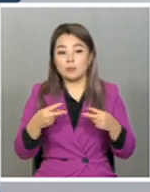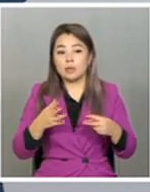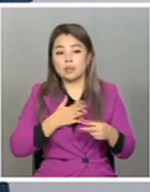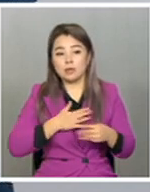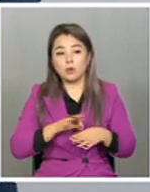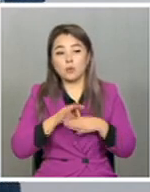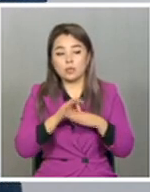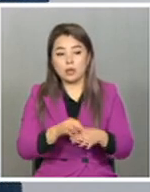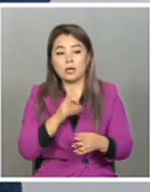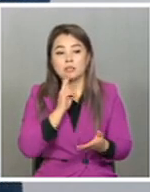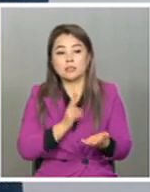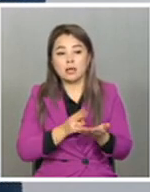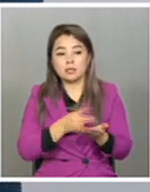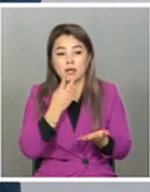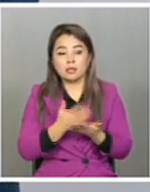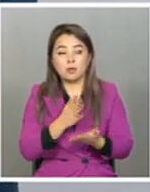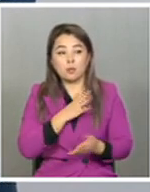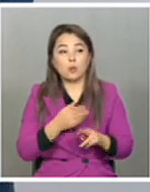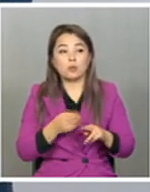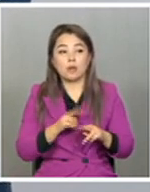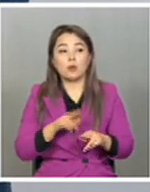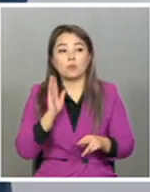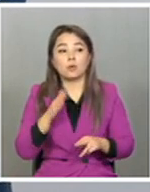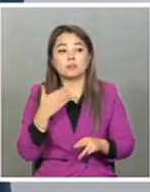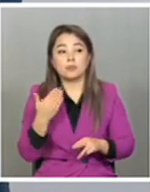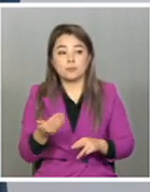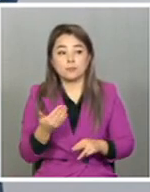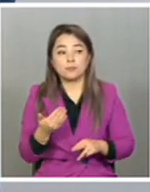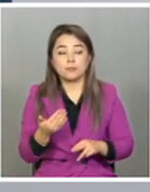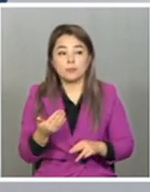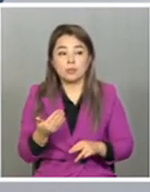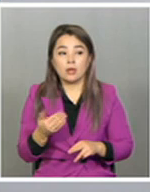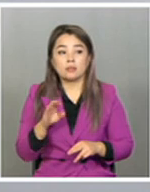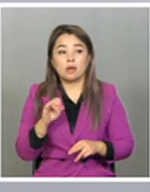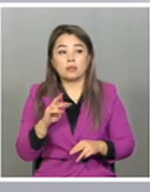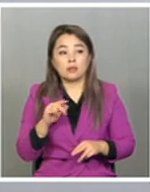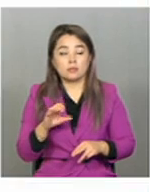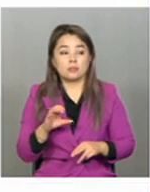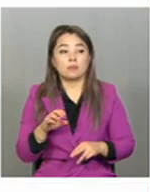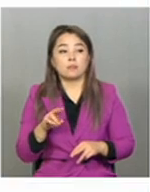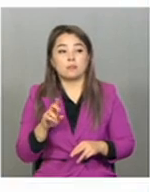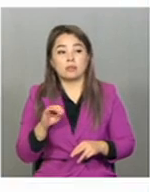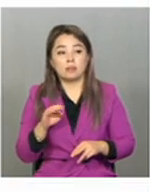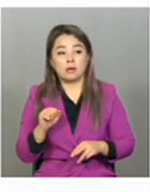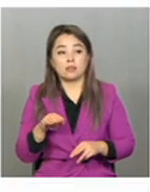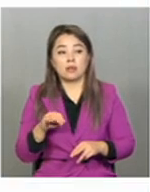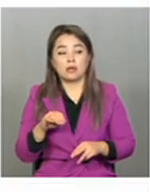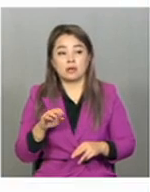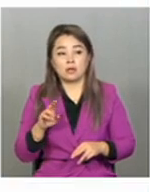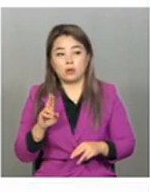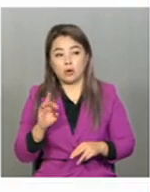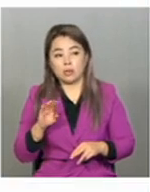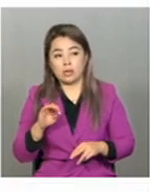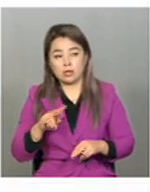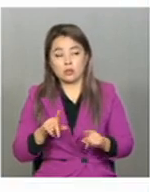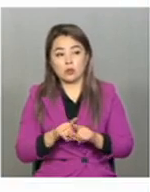өткен сабақта дәлелдедік. Олай болса, тангенс бетта мен катангенс беттаның көбейтіндісі неге тең